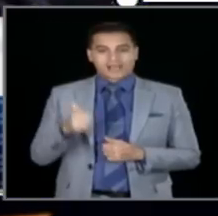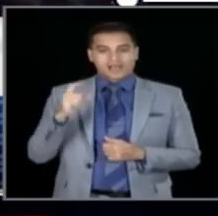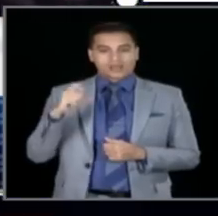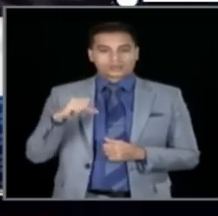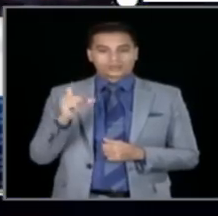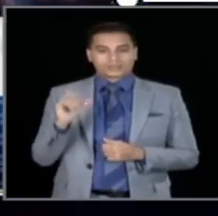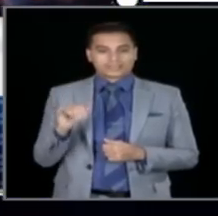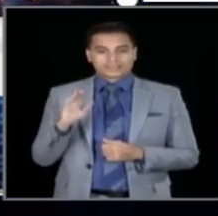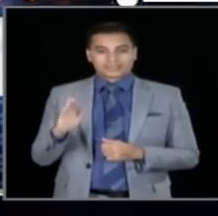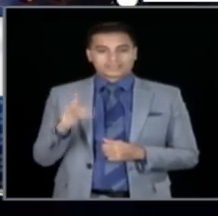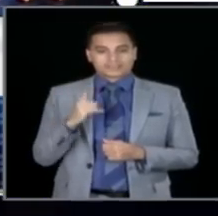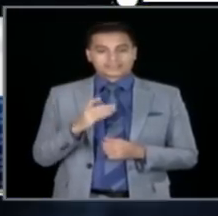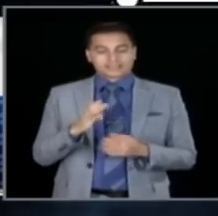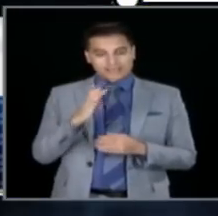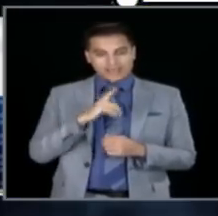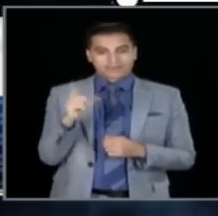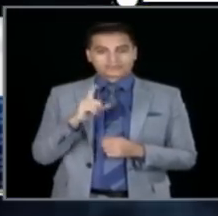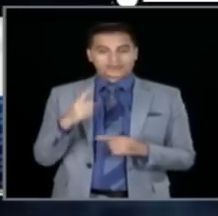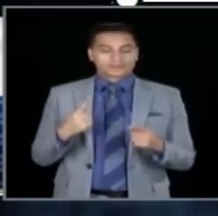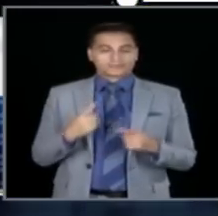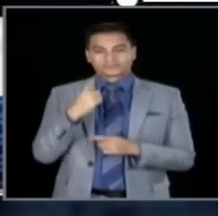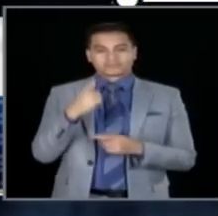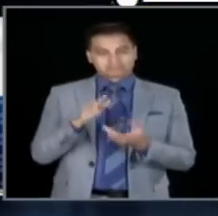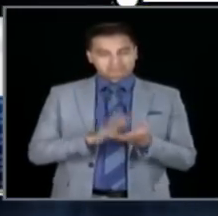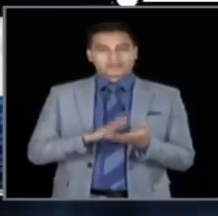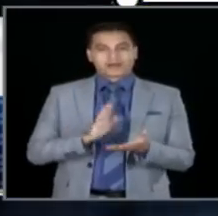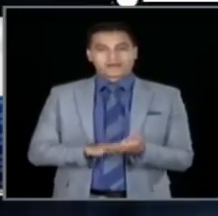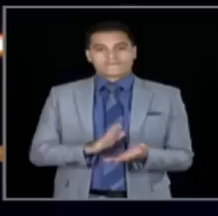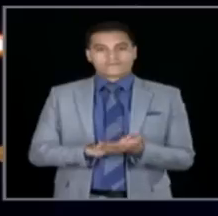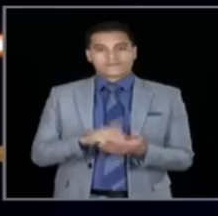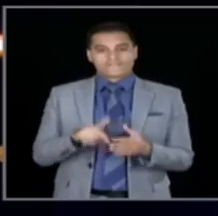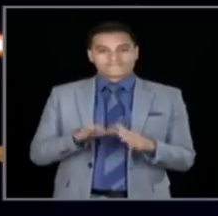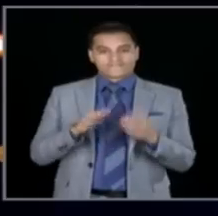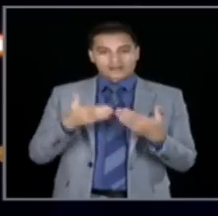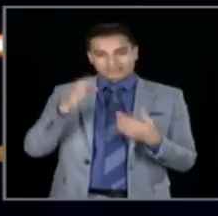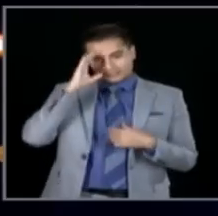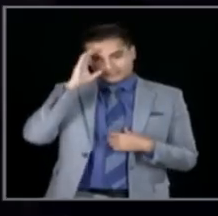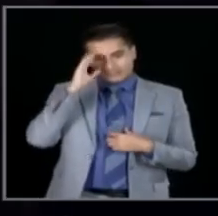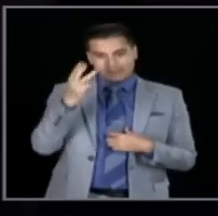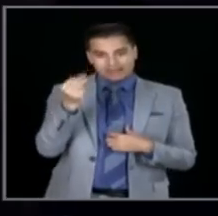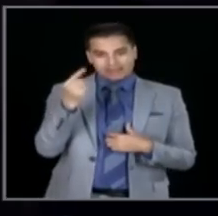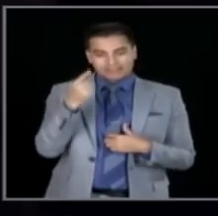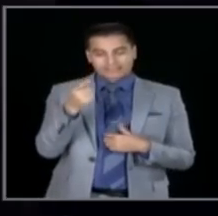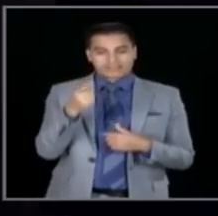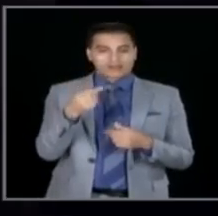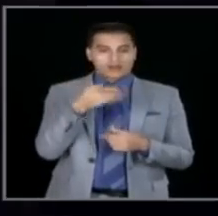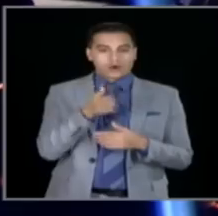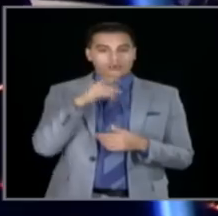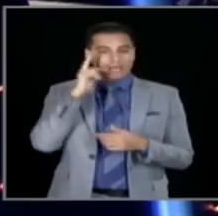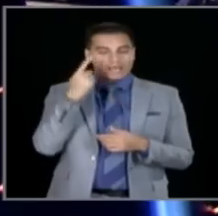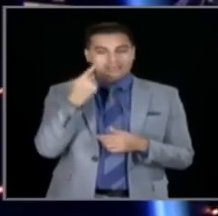أدونيس هي الإجابة الصحيحة، خطفتوا 20 نقطة، وبرافو عليكم. فريق الزمالك 30،